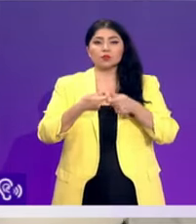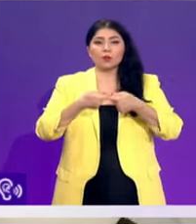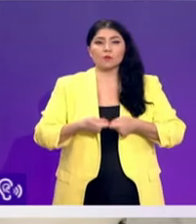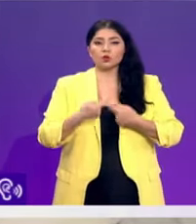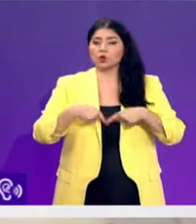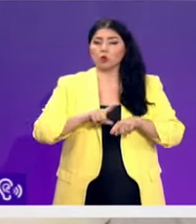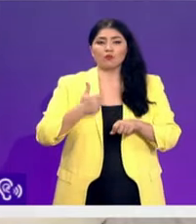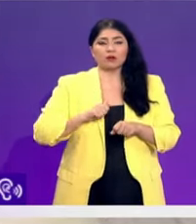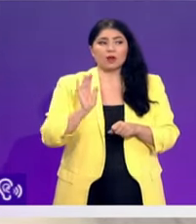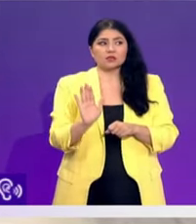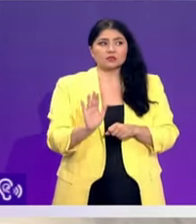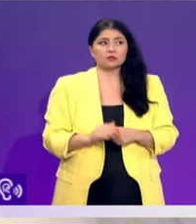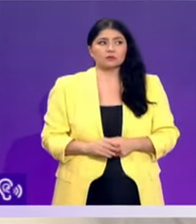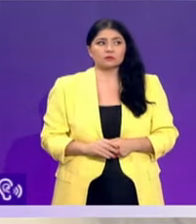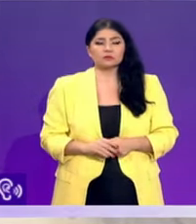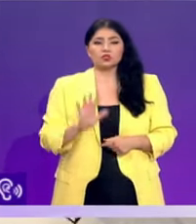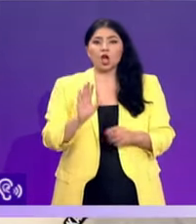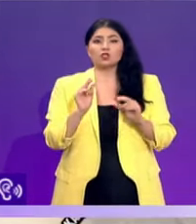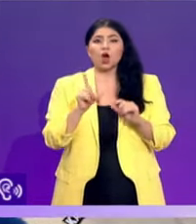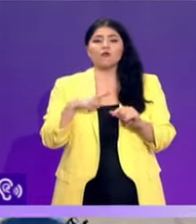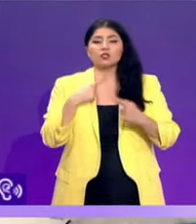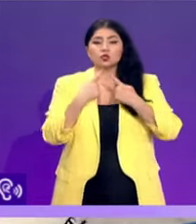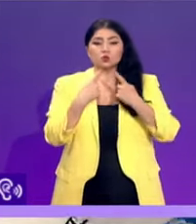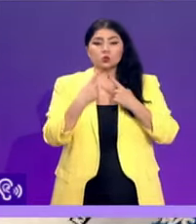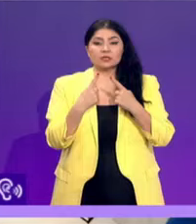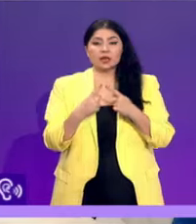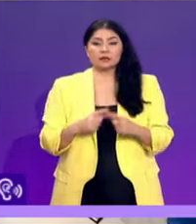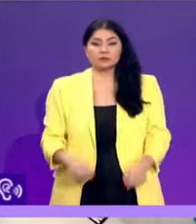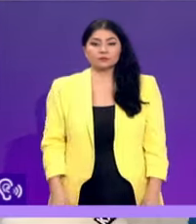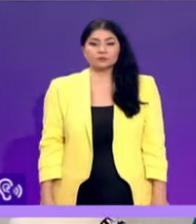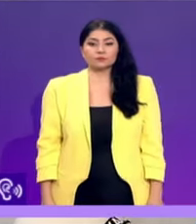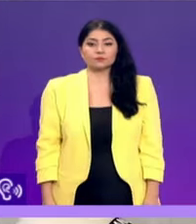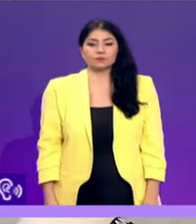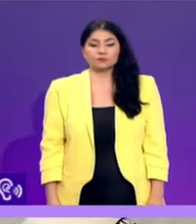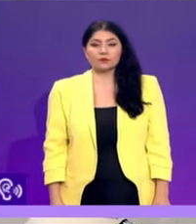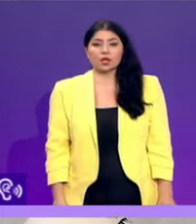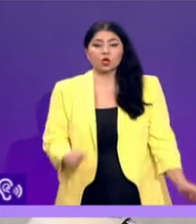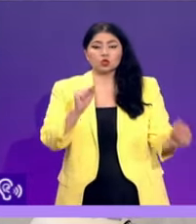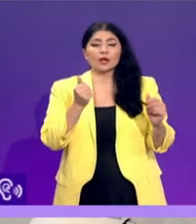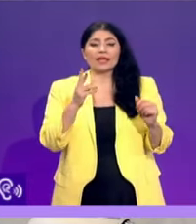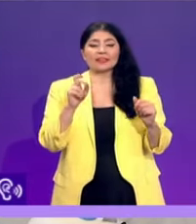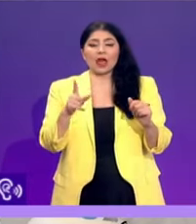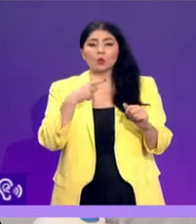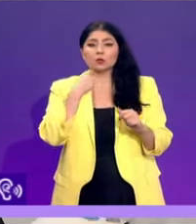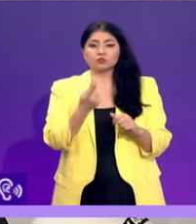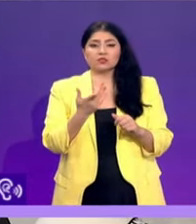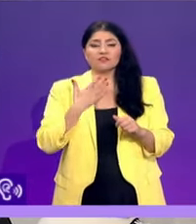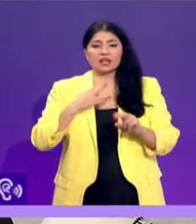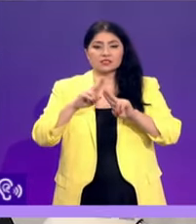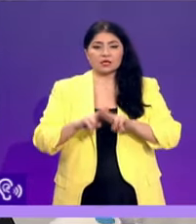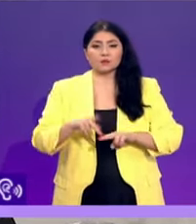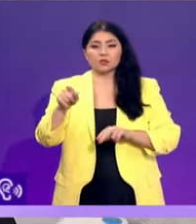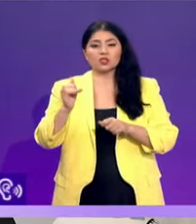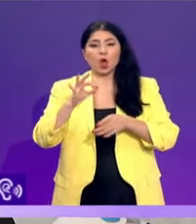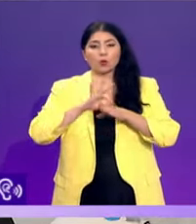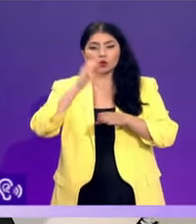vrem treaba asta. Și cam așa au decurs discuțiile. PSD prin Sorin Grindeanu susține că de fapt doriți să rămâneți și la